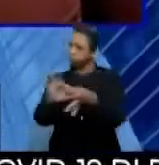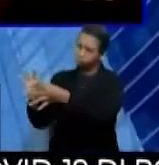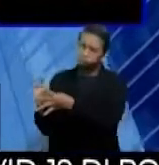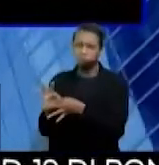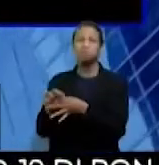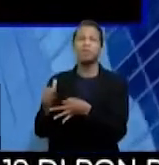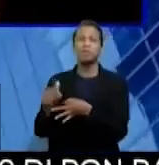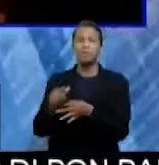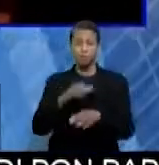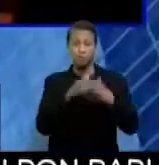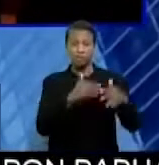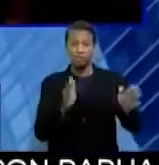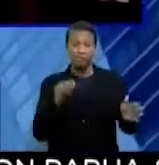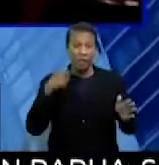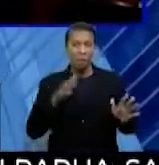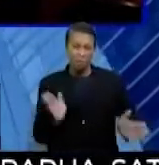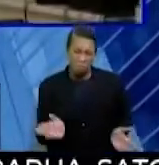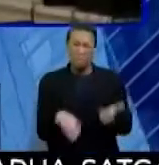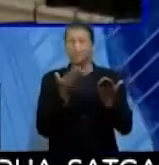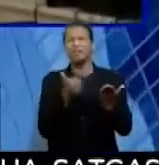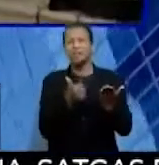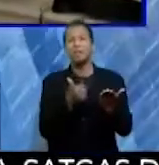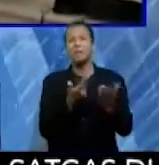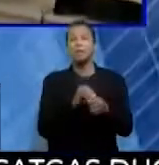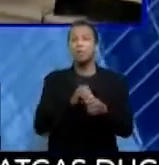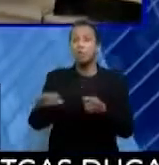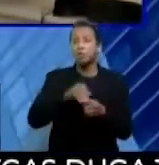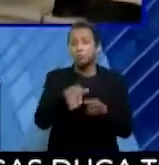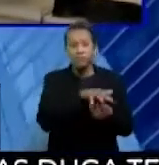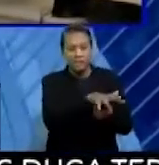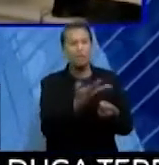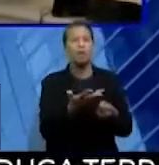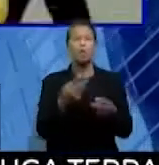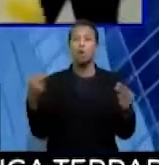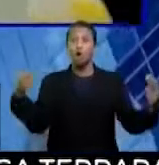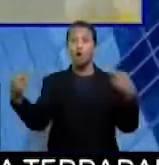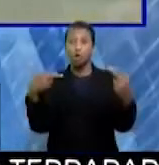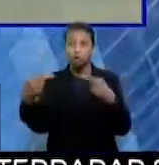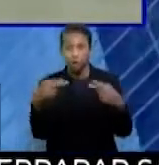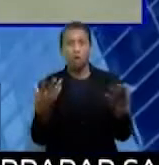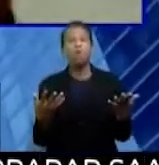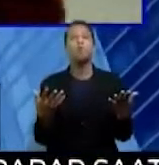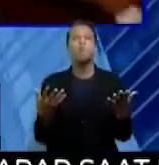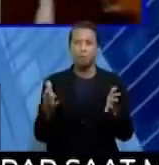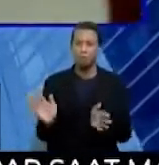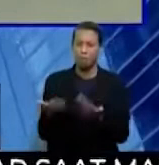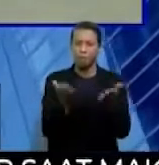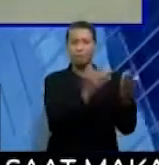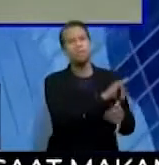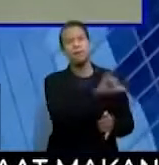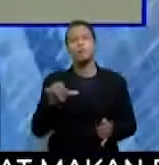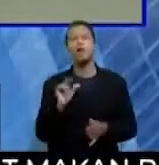tapi justru jalur di distribusi, eksibisi, dan apresiasi di mana film bertemu dengan penontonnya juga bisa